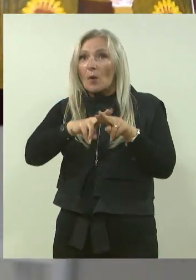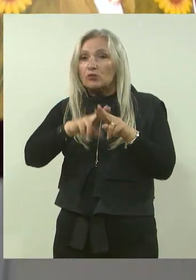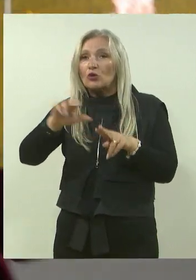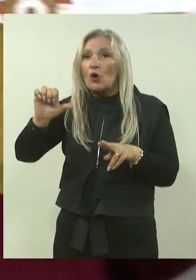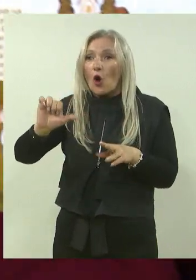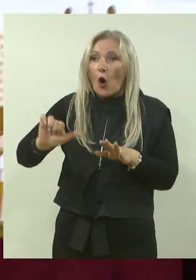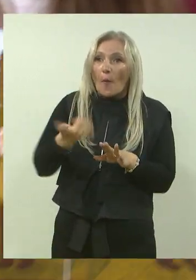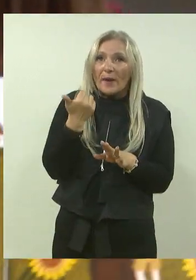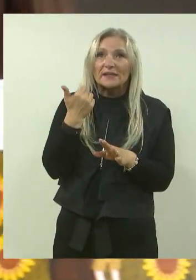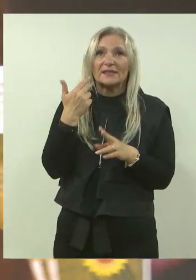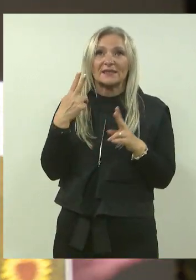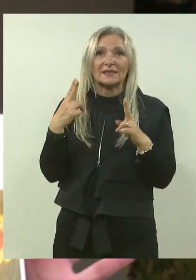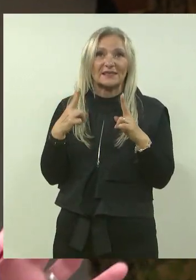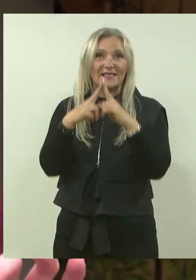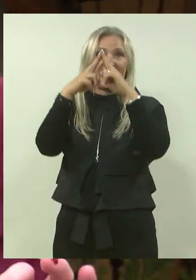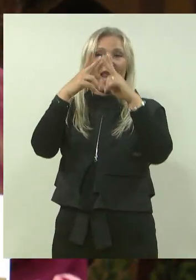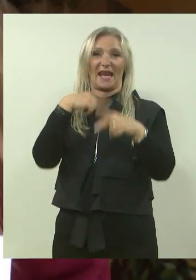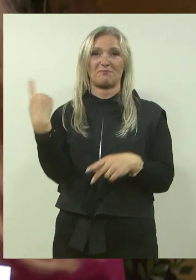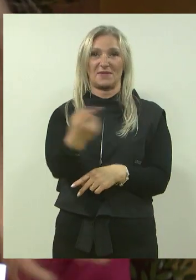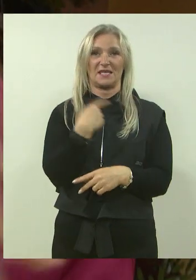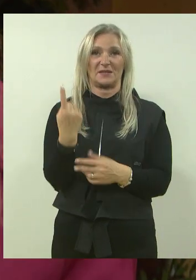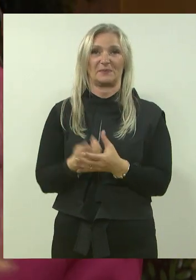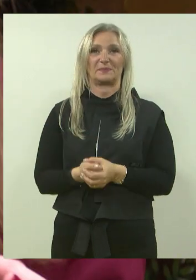opet vidli mi.